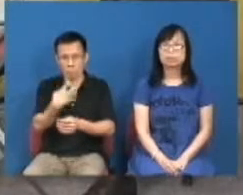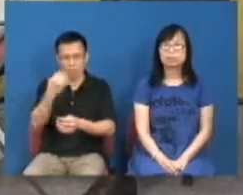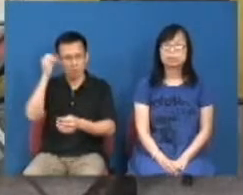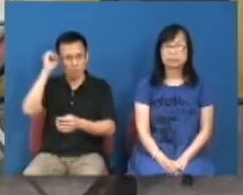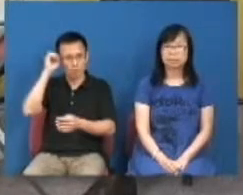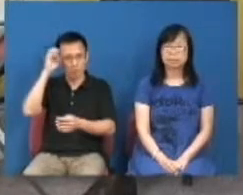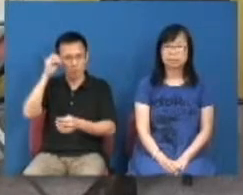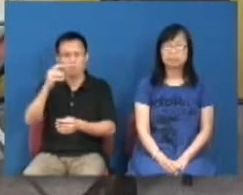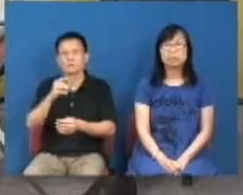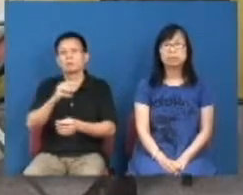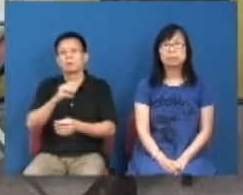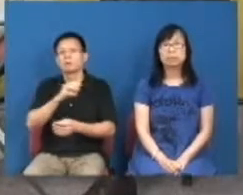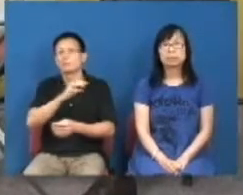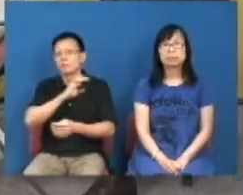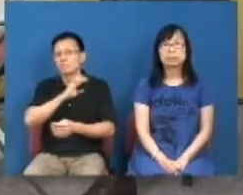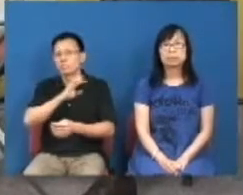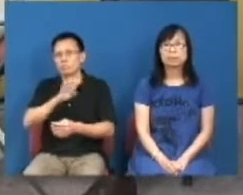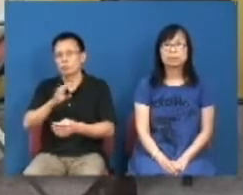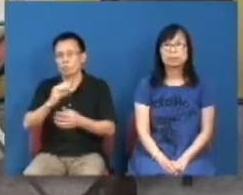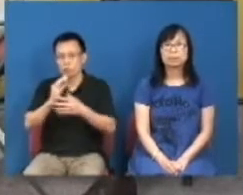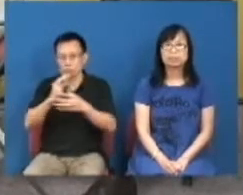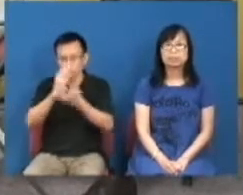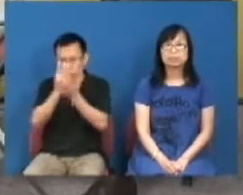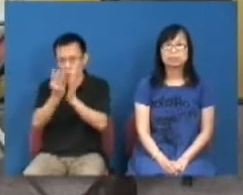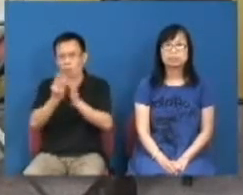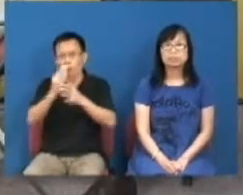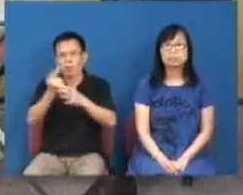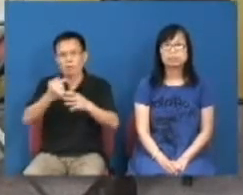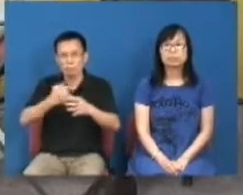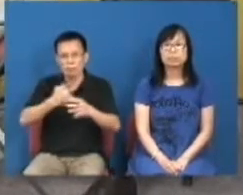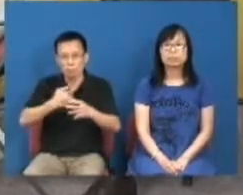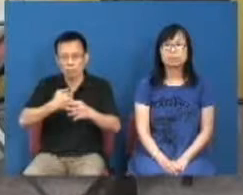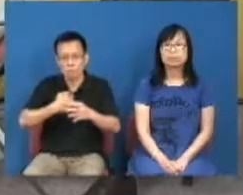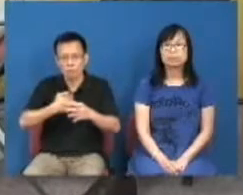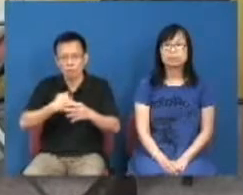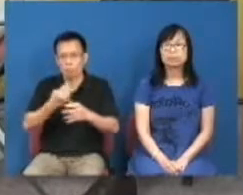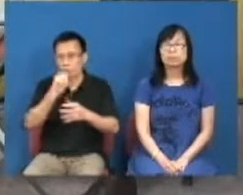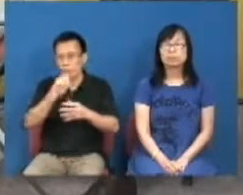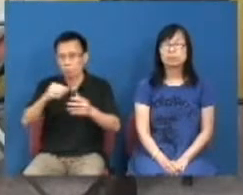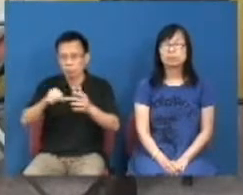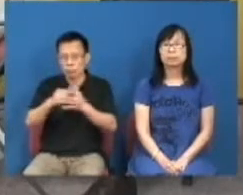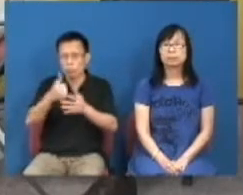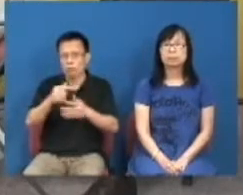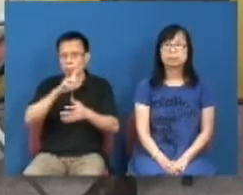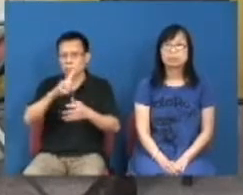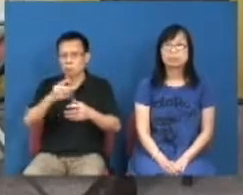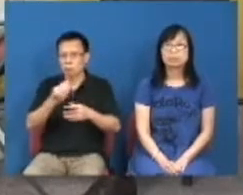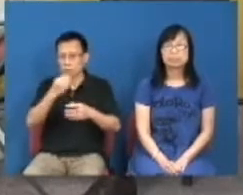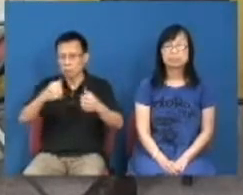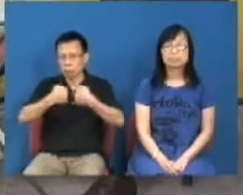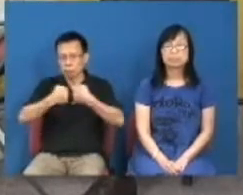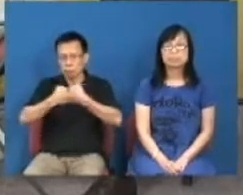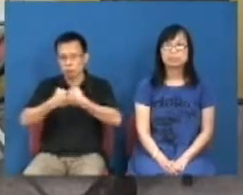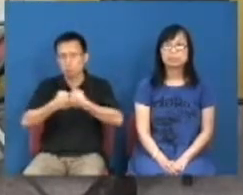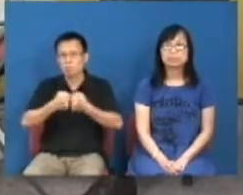我咧，最好你就樣樣為我個利益為準，係咪啊？唔好有利益衝突喎、啊，有陣時候話你係